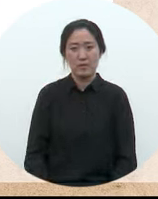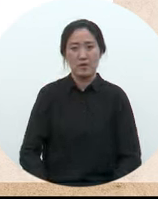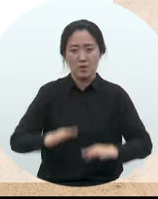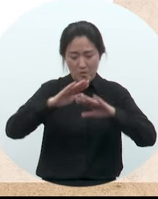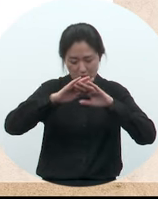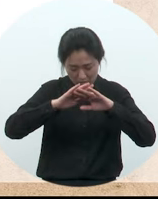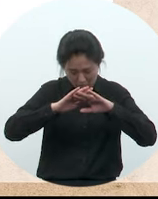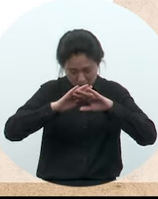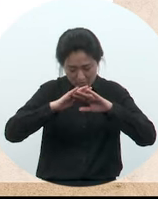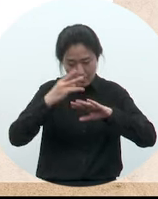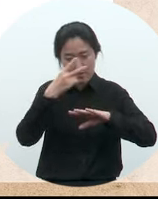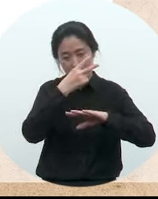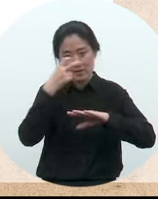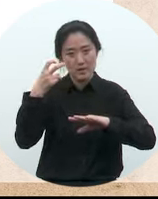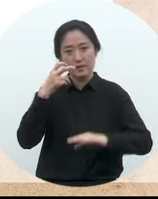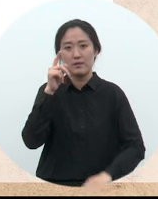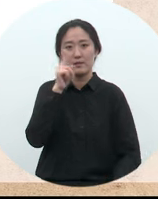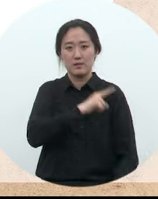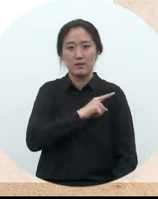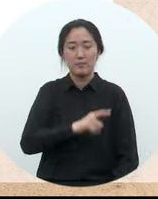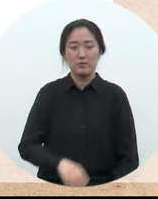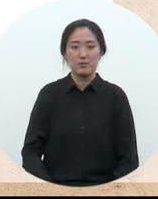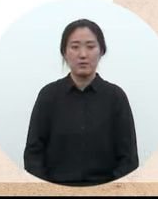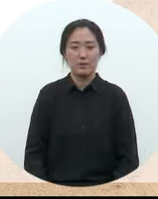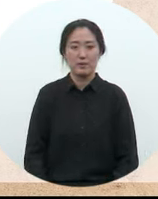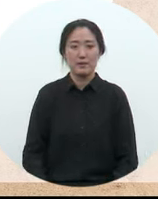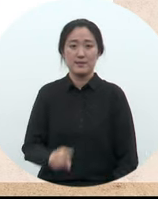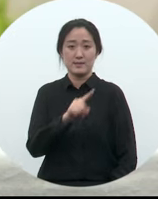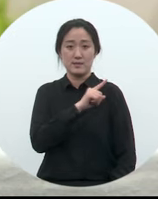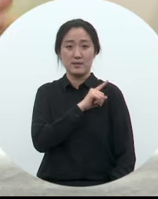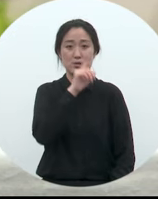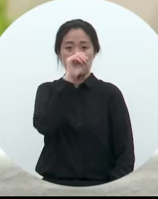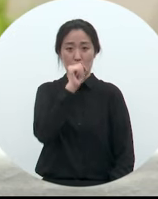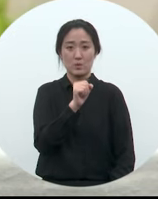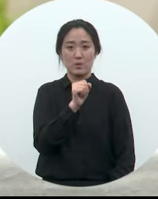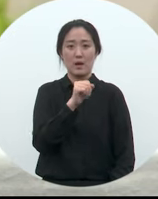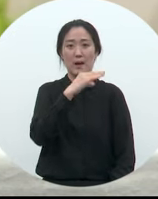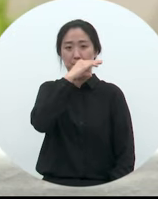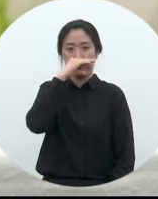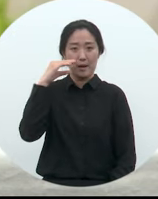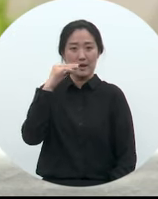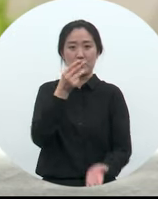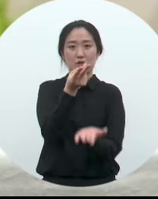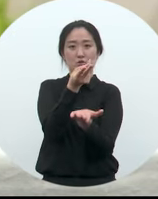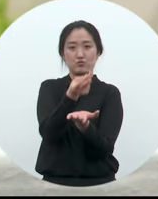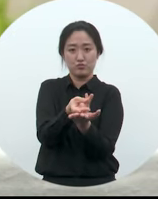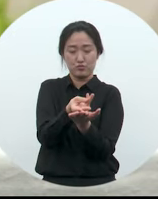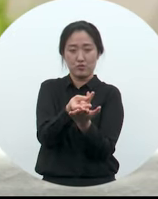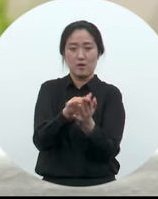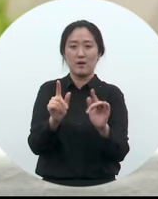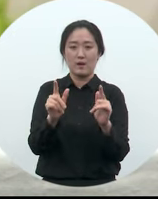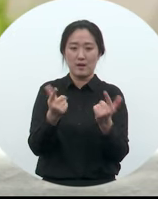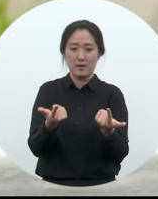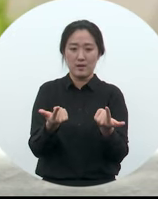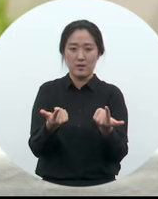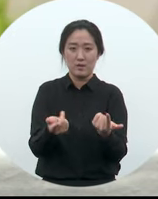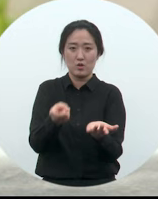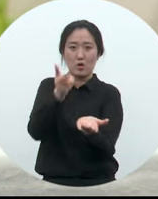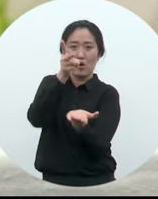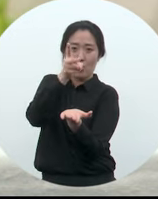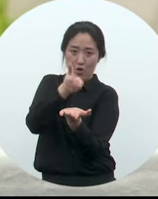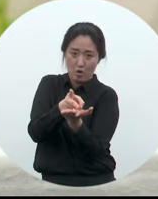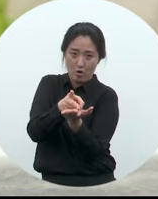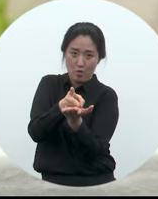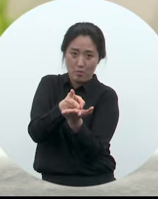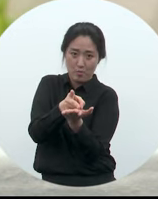때문에 엎드려서 자는 것은 바람직하지 않고, 자는데 제일 좋은 자세는 반듯하게 누워 자는 자세거나